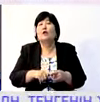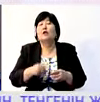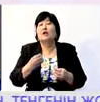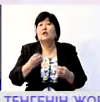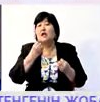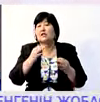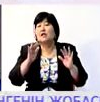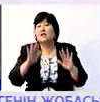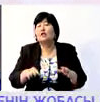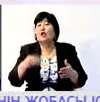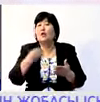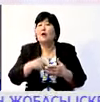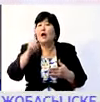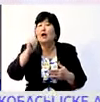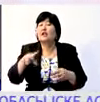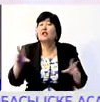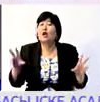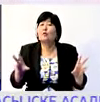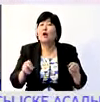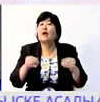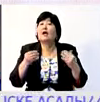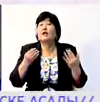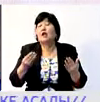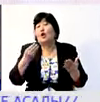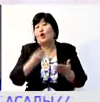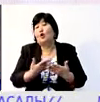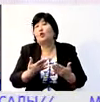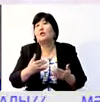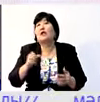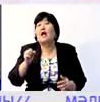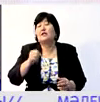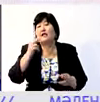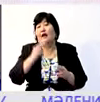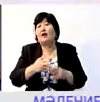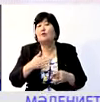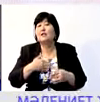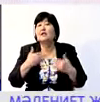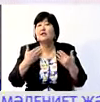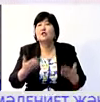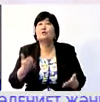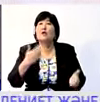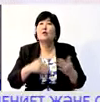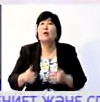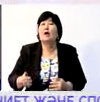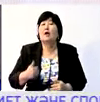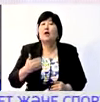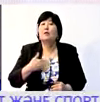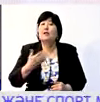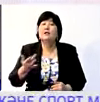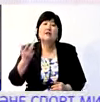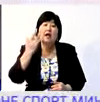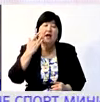қонады, бағалай білгенге бақ деді деген. Құрметті Айжарғаға, біз сізбен мақтанамыз, біз сізді